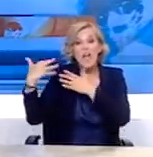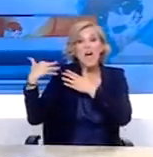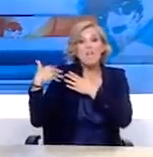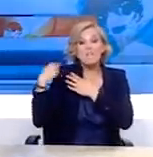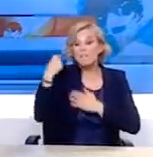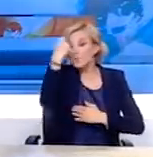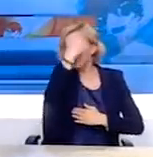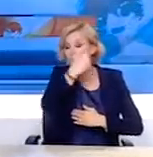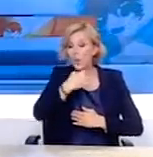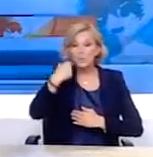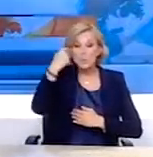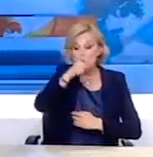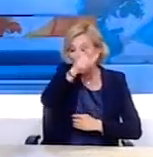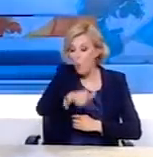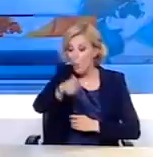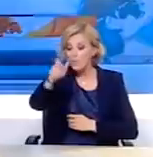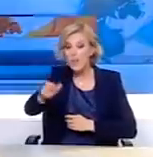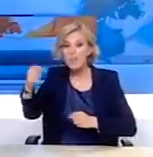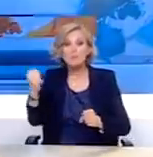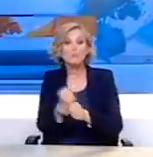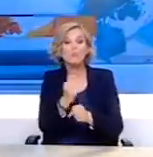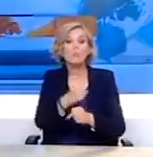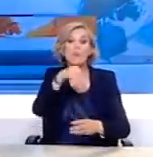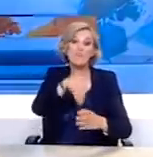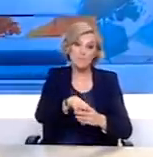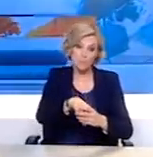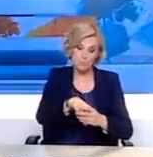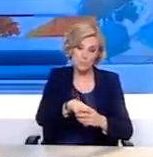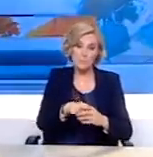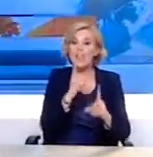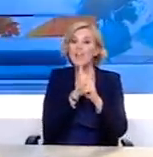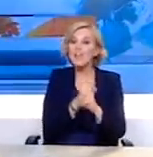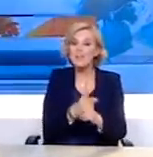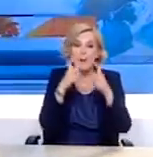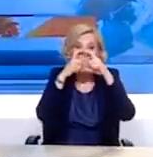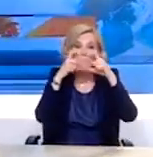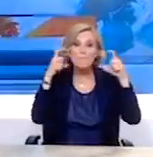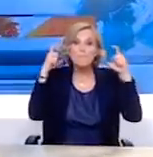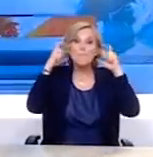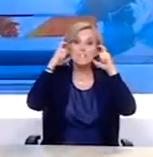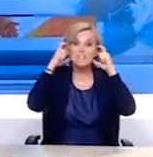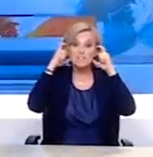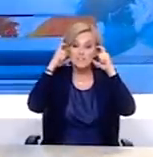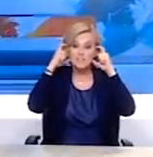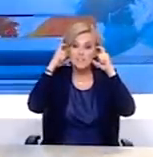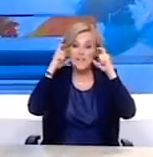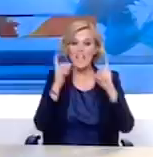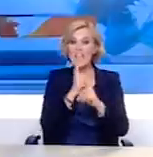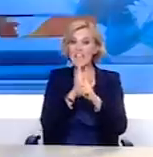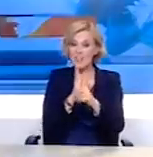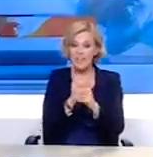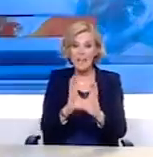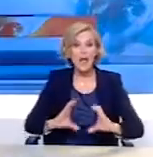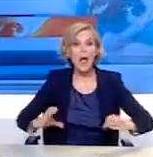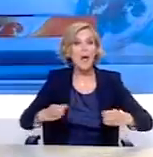τις μάσκες προστασίας και επειδή γίνεται κουβέντα κυρίως για τις μάσκες FFP3. Όπως λένε και οι ειδικοί που είναι στην πρώτη